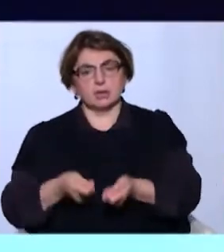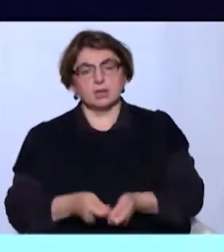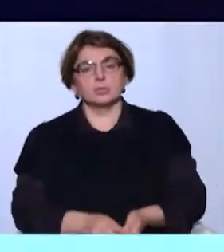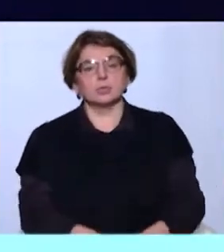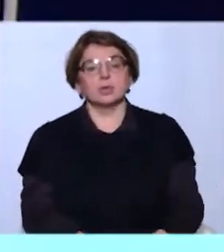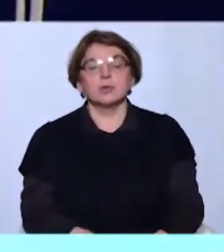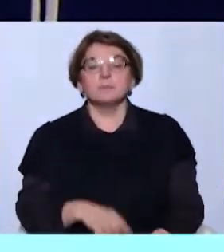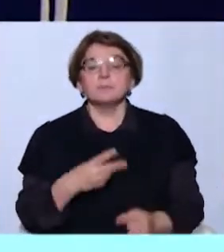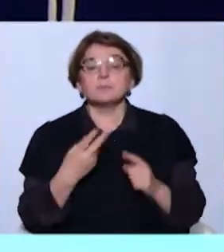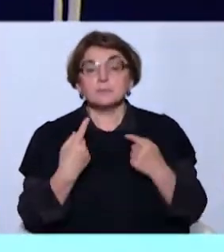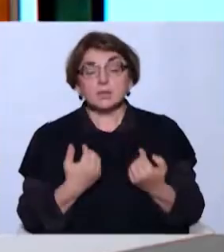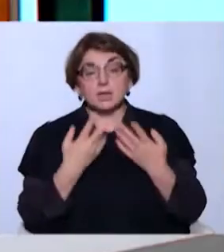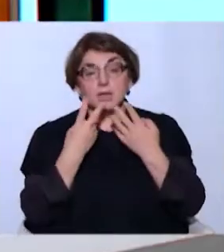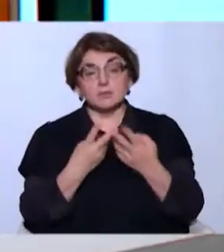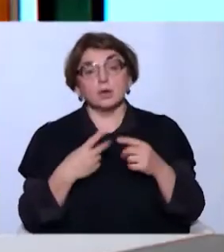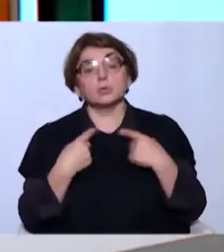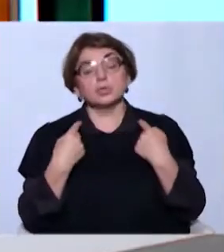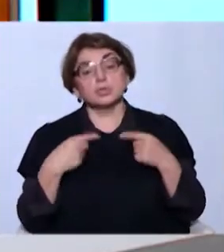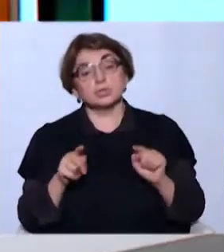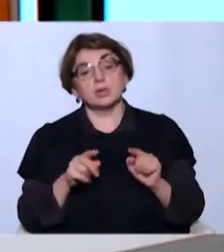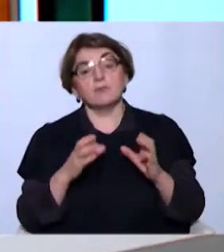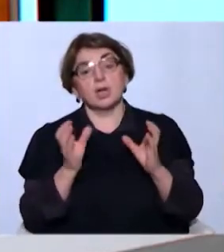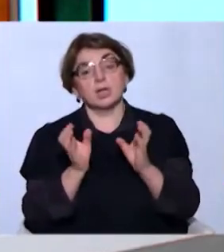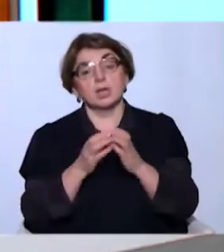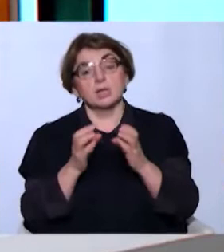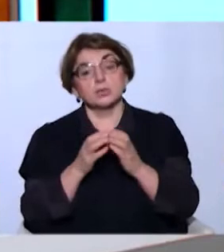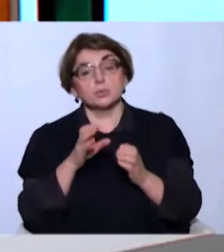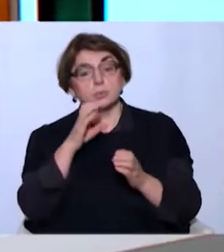შემდეგი კლასი. Ეს არის კლასი